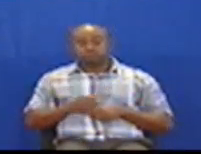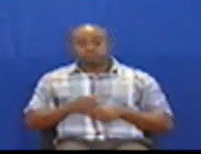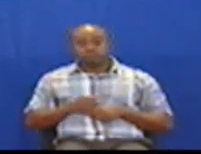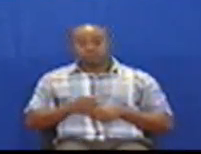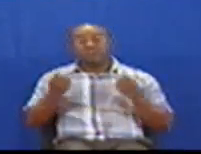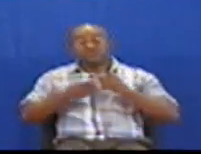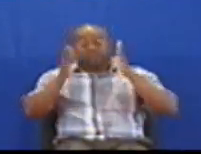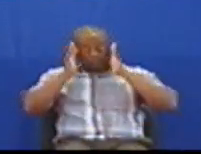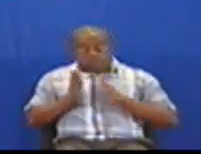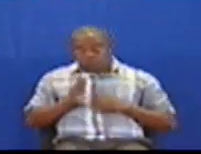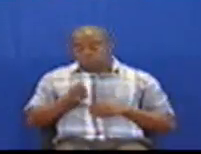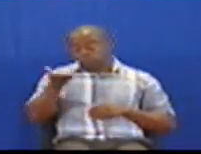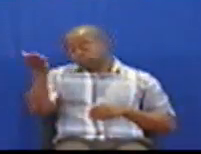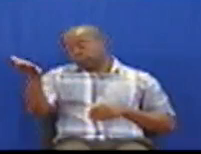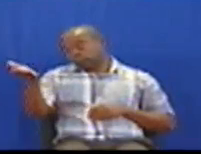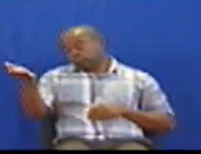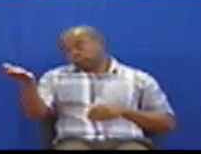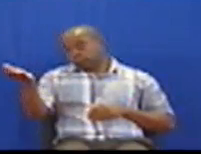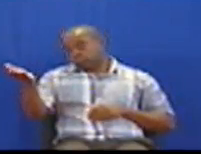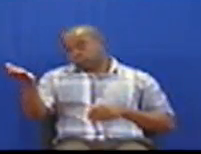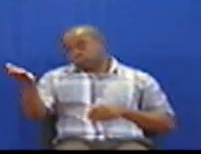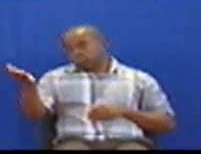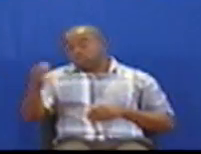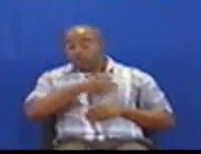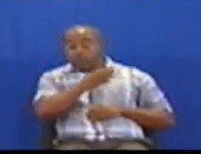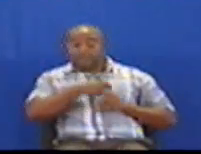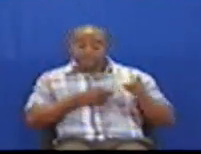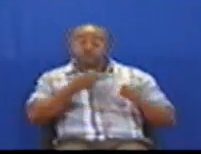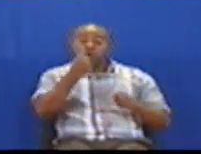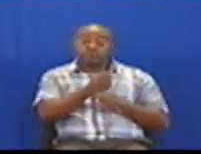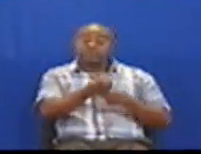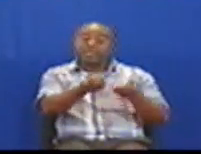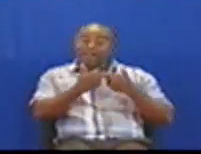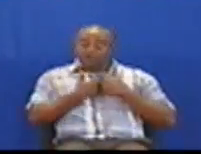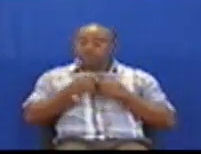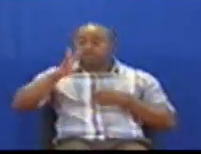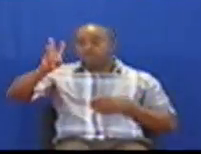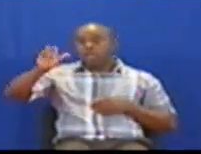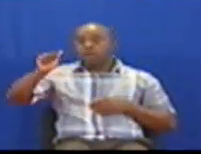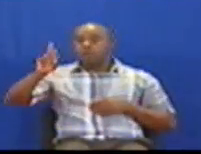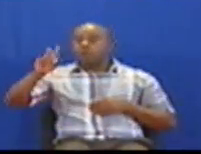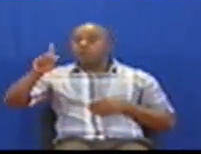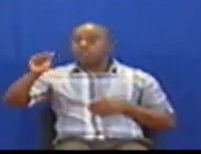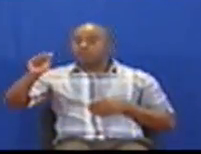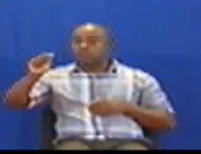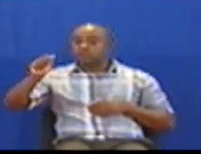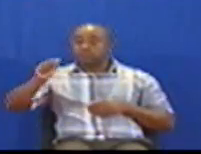Mheshimiwa Spika, mwaka jana Mheshimiwa Waziri wa Utumishi alitoa waraka kwa halmashauri zote kuhakikisha kwamba